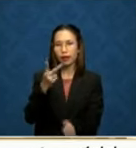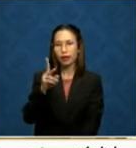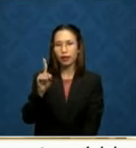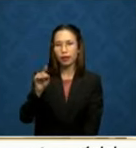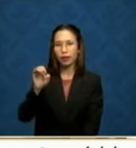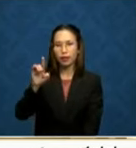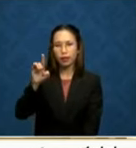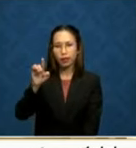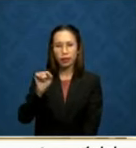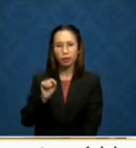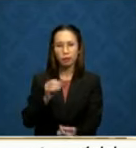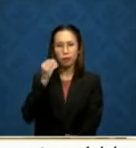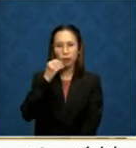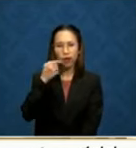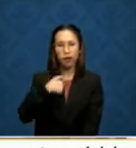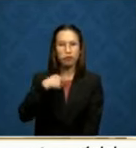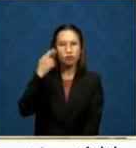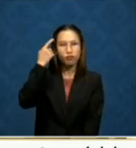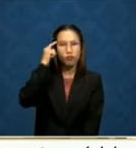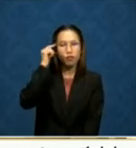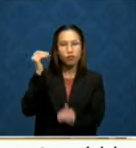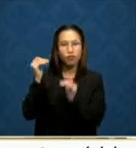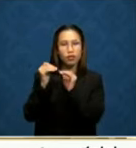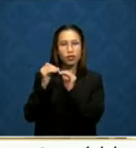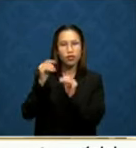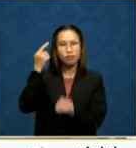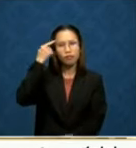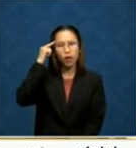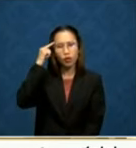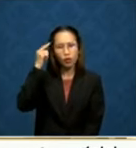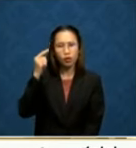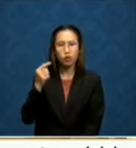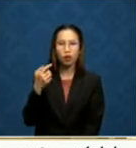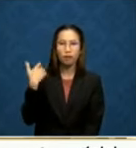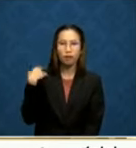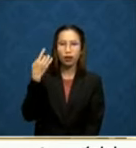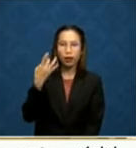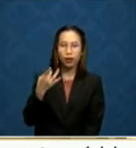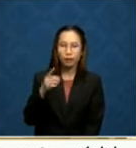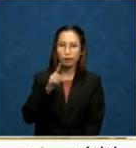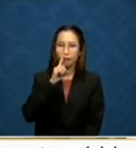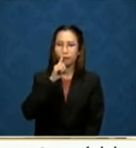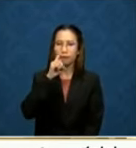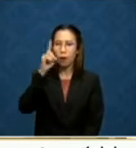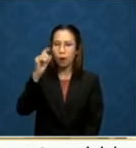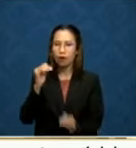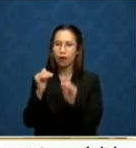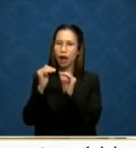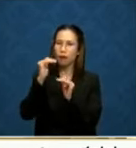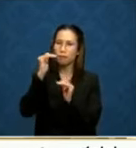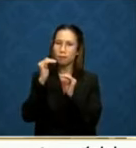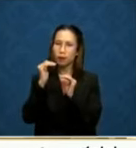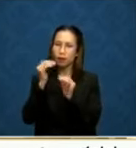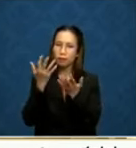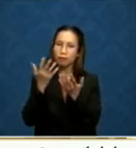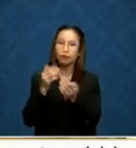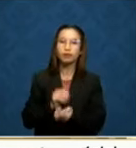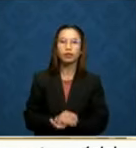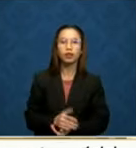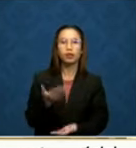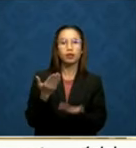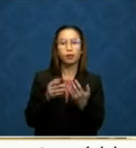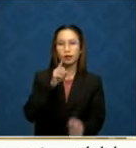เขาไม่รู้สิทฟ้องมาหมดอายุความมั่งฟ้องมาถูกเอาเปรียบเรื่องการ